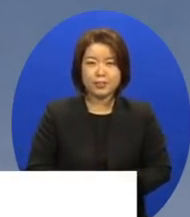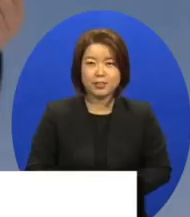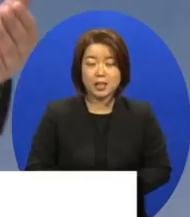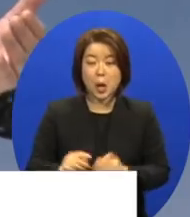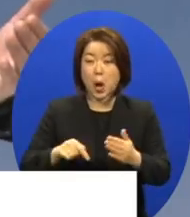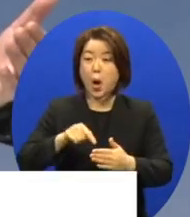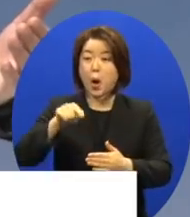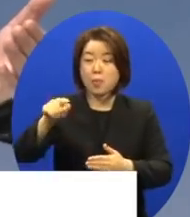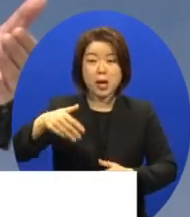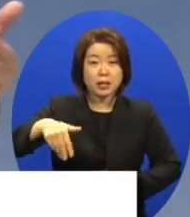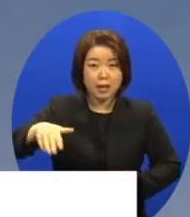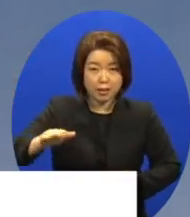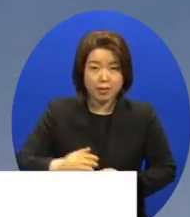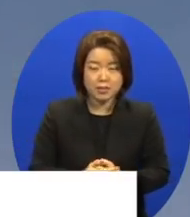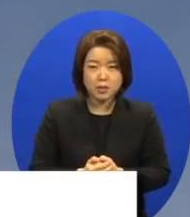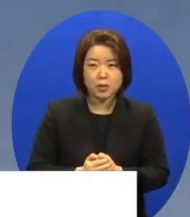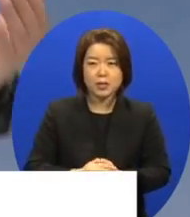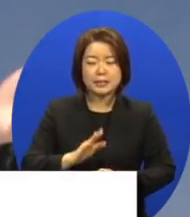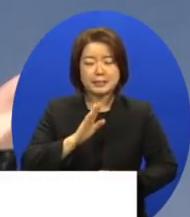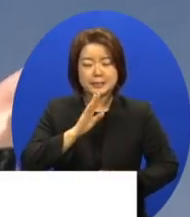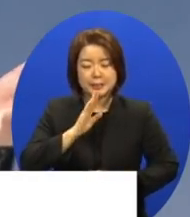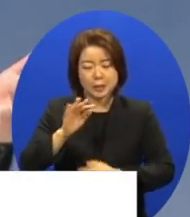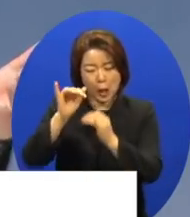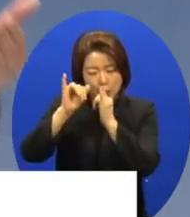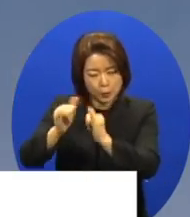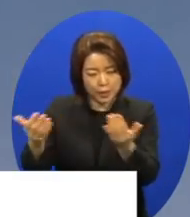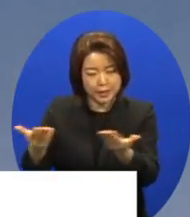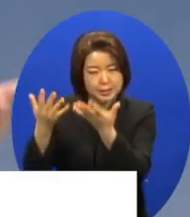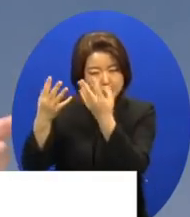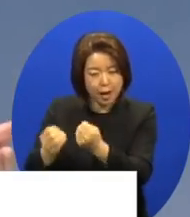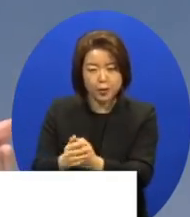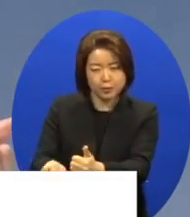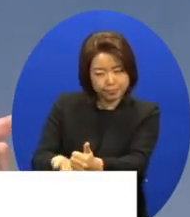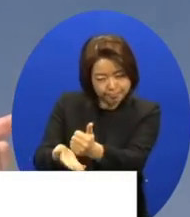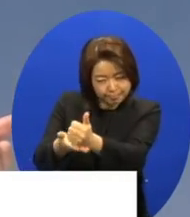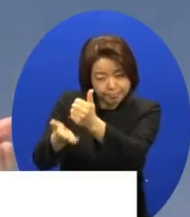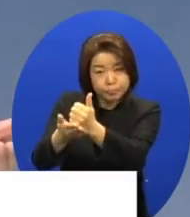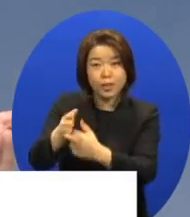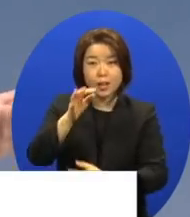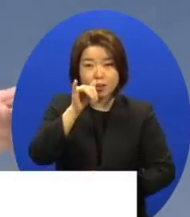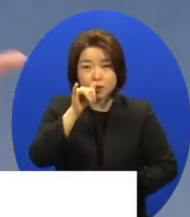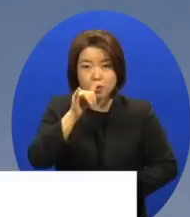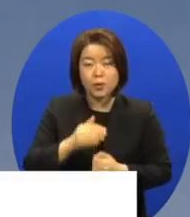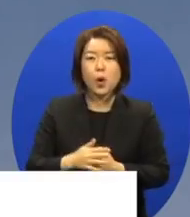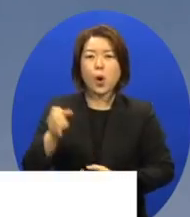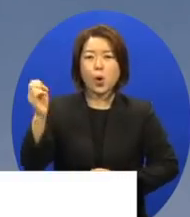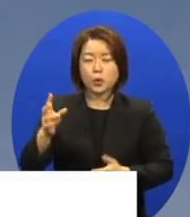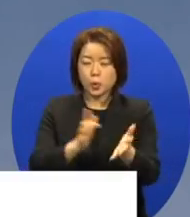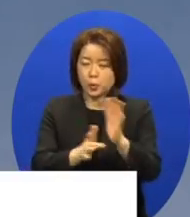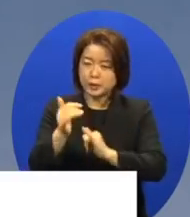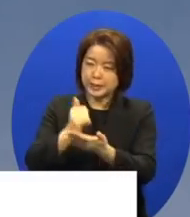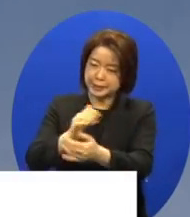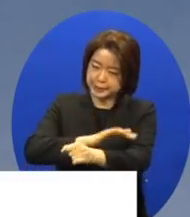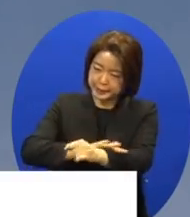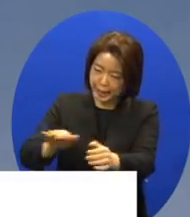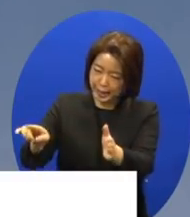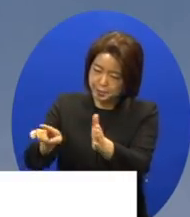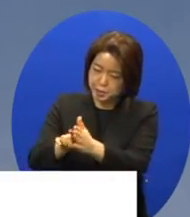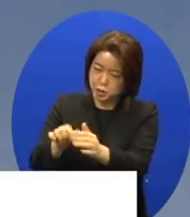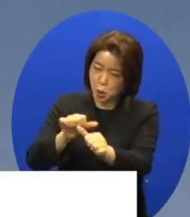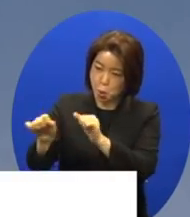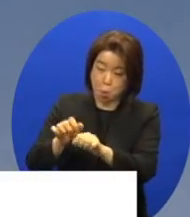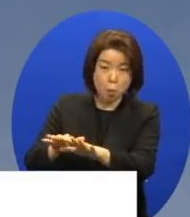바깥에 나가서 는 그렇게 훌륭한 일도 많이 하고 칭찬도 받고 또 예수 잘 믿는 다고 소문도